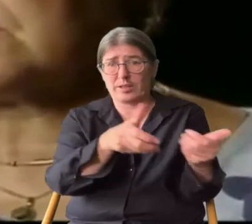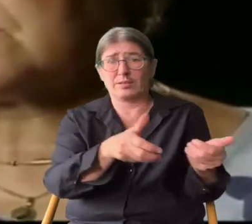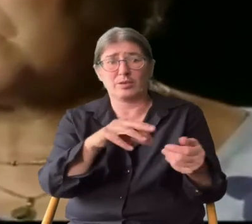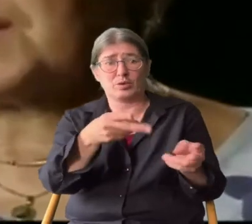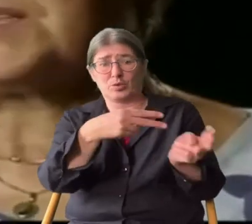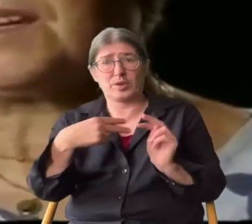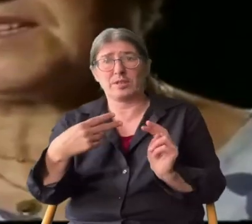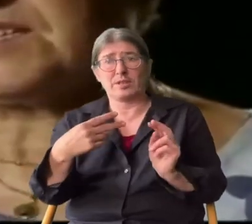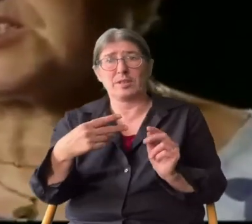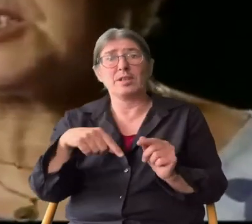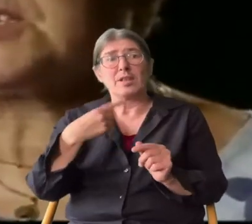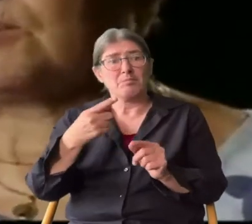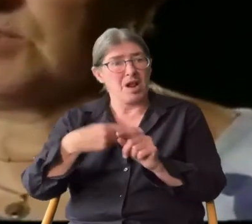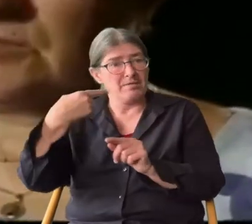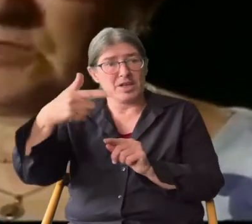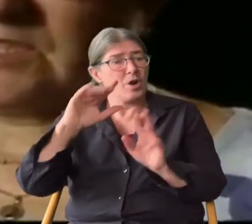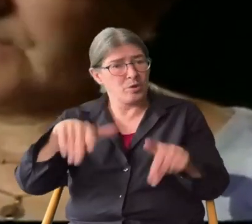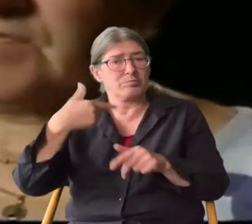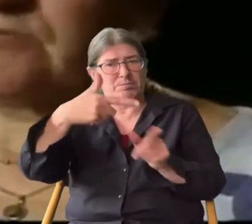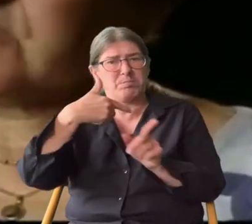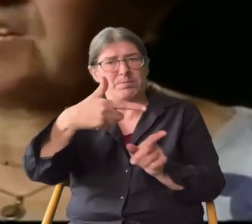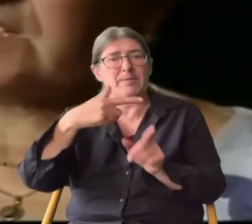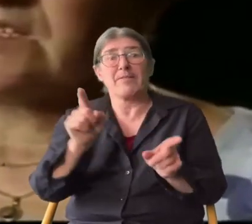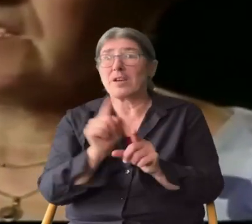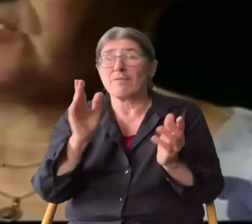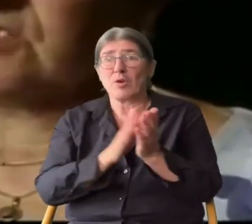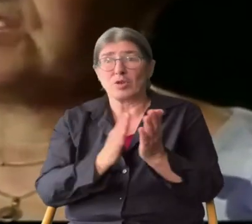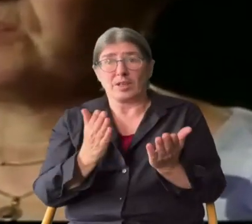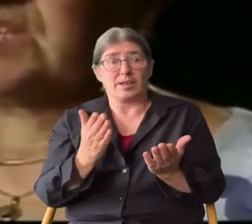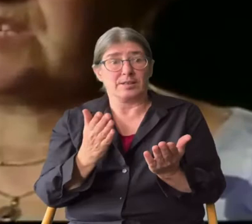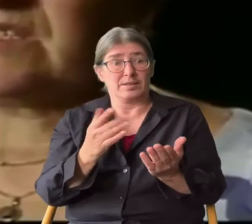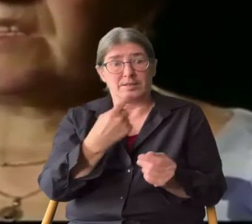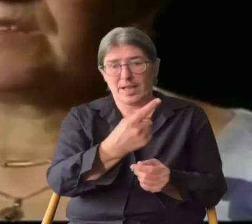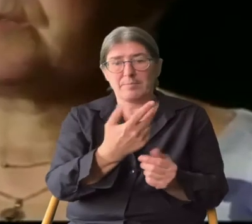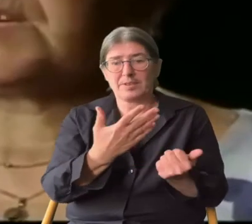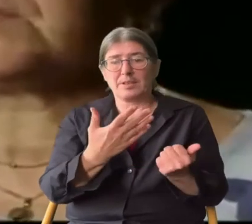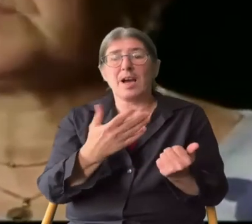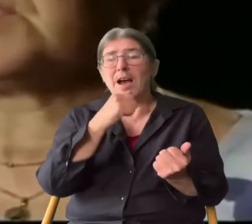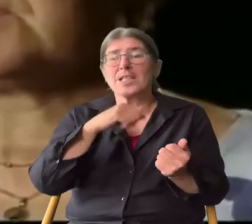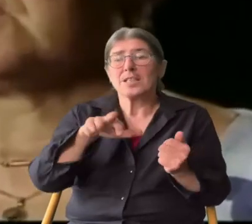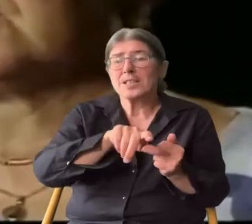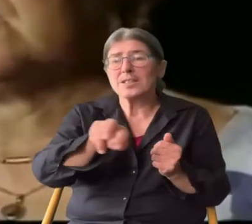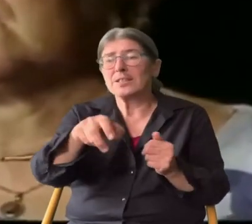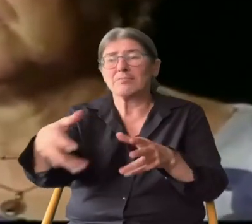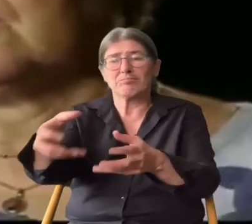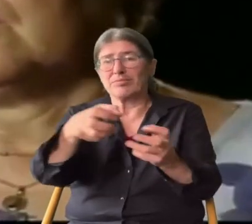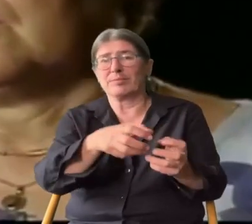und bald danach ging das Schießen auch wieder los. Es war wie ein Wunder, dass sie ihn nicht geschossen haben, als er sich da auf dem Eis